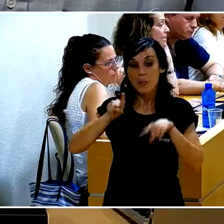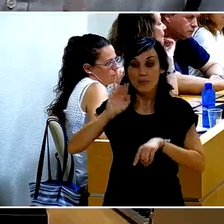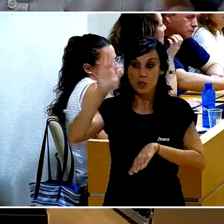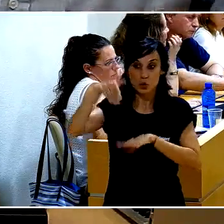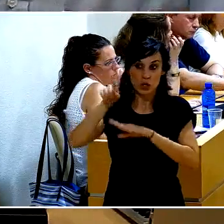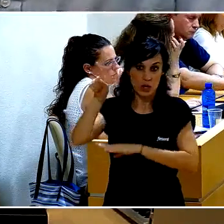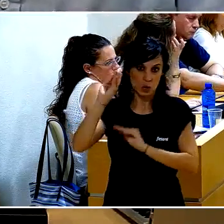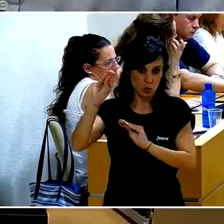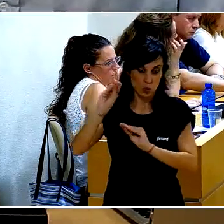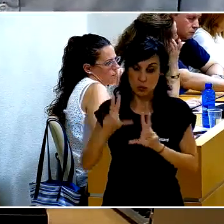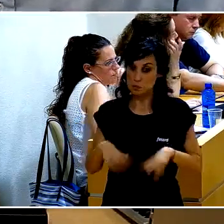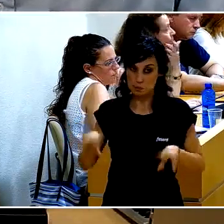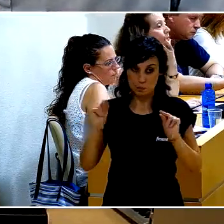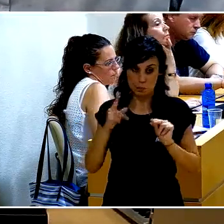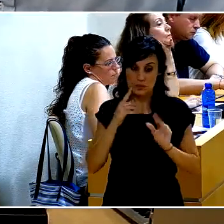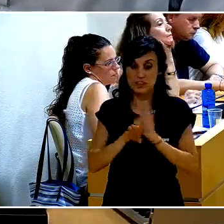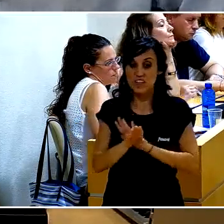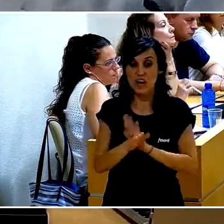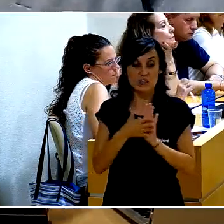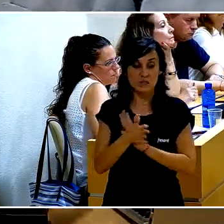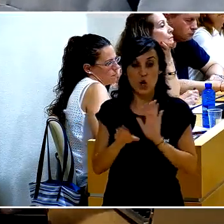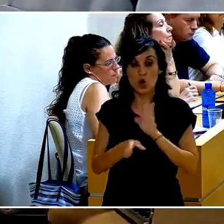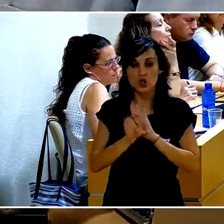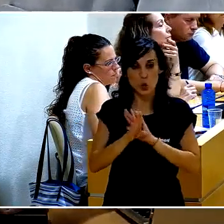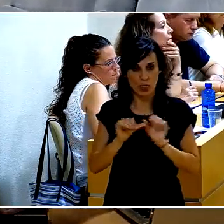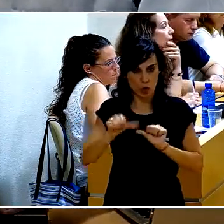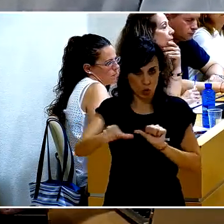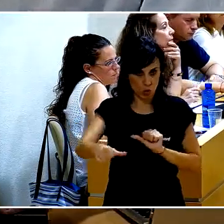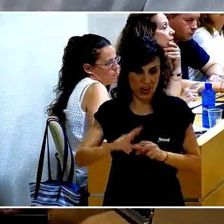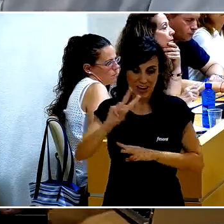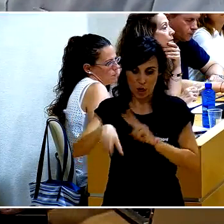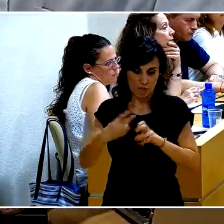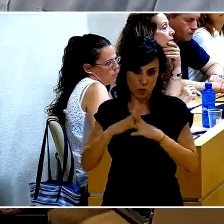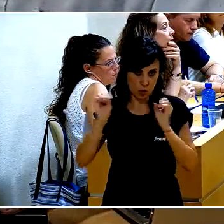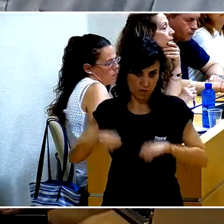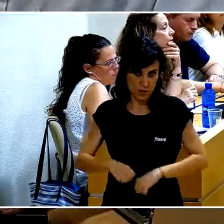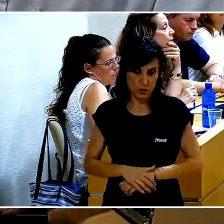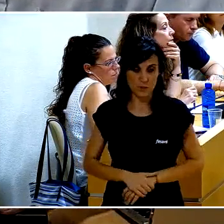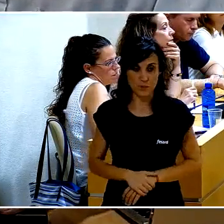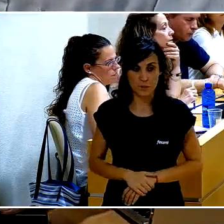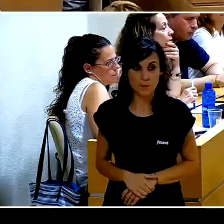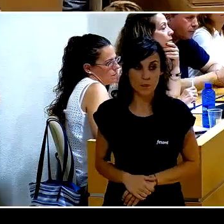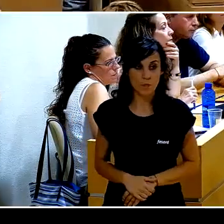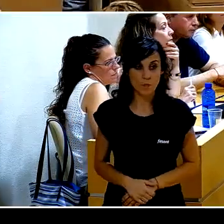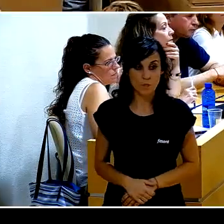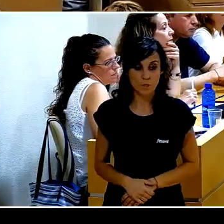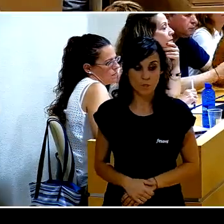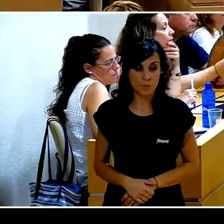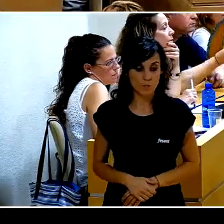conselleria. I res més, és una continuació, és una renovació de lo que venim fent des de